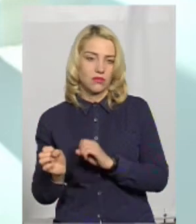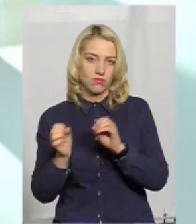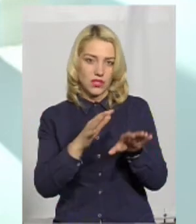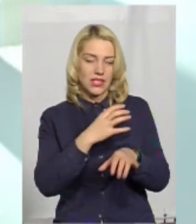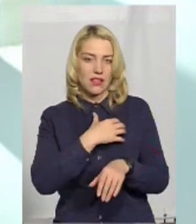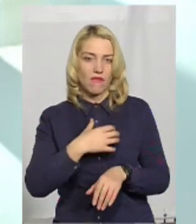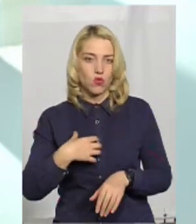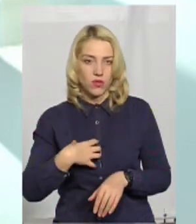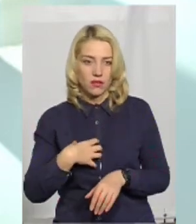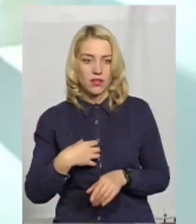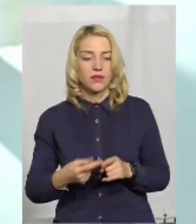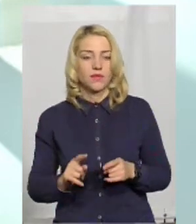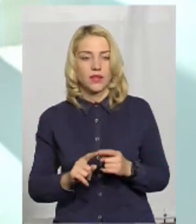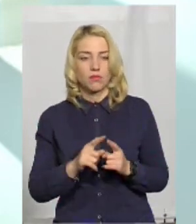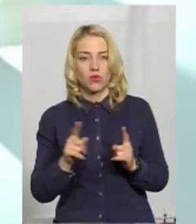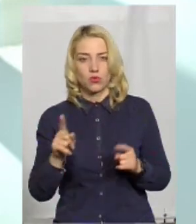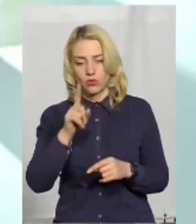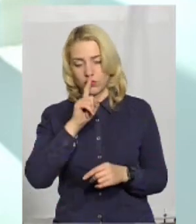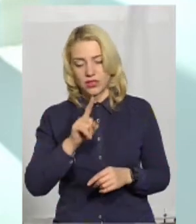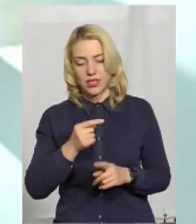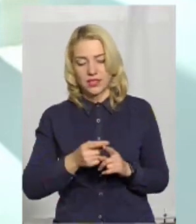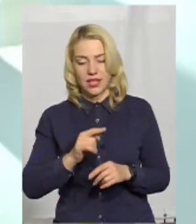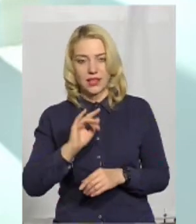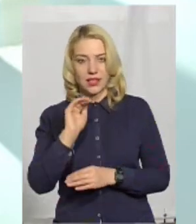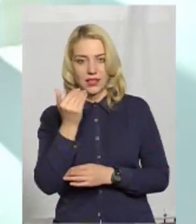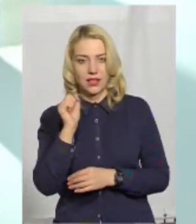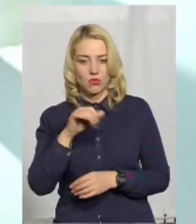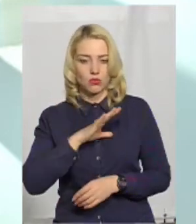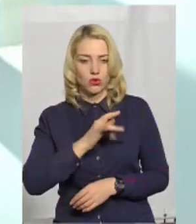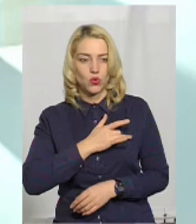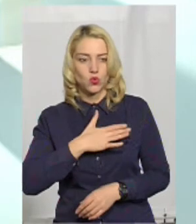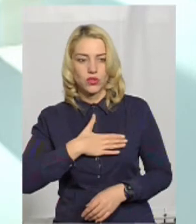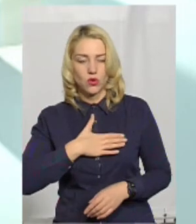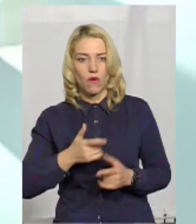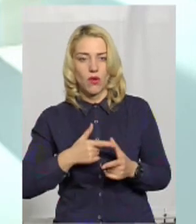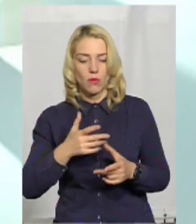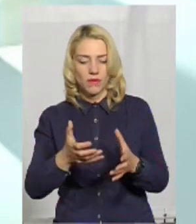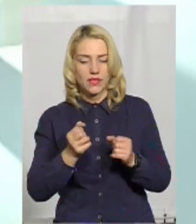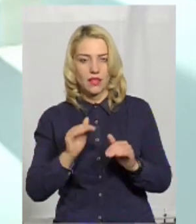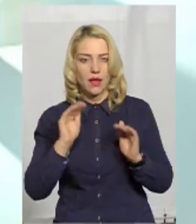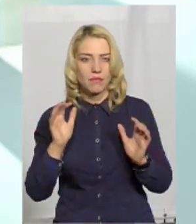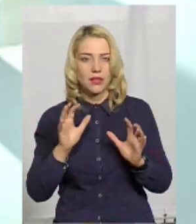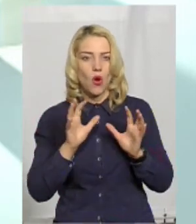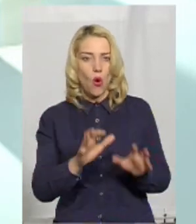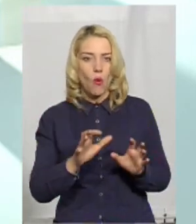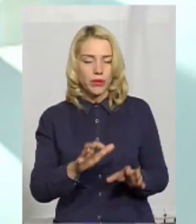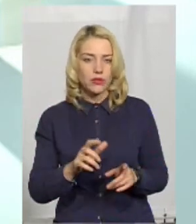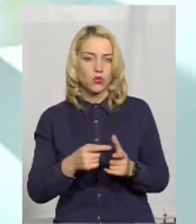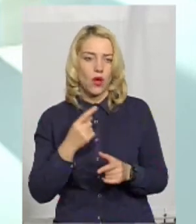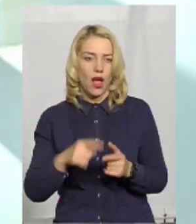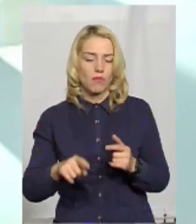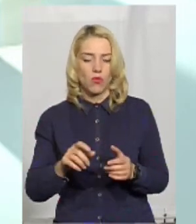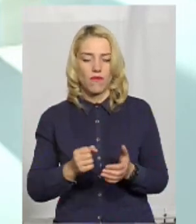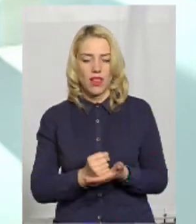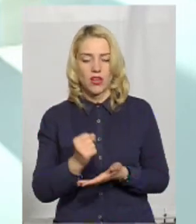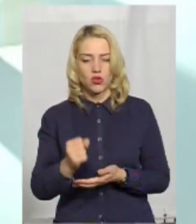місяця ця дитина може бути усиновленою або взятою під опіку, або влаштована в